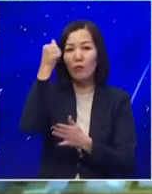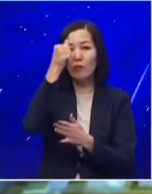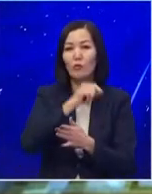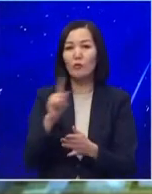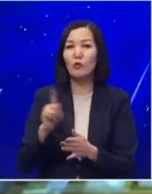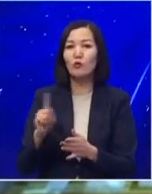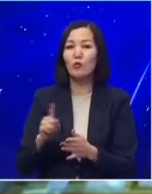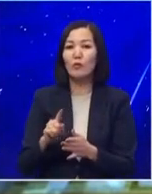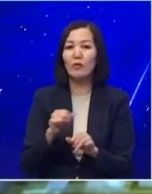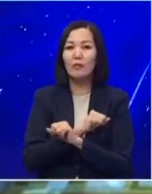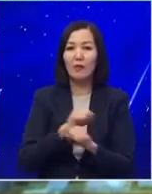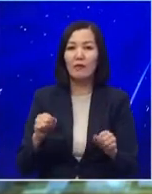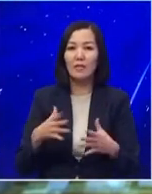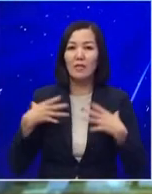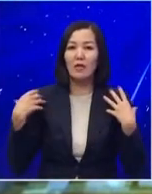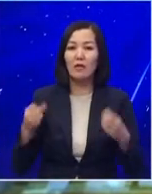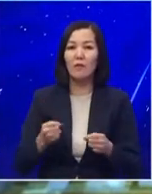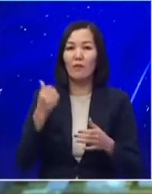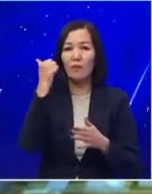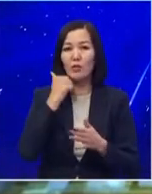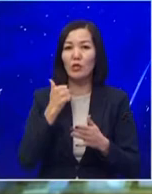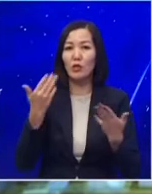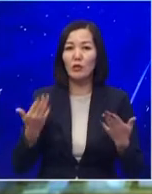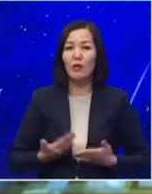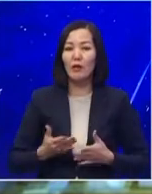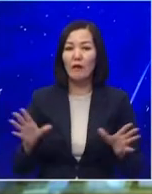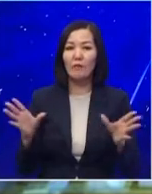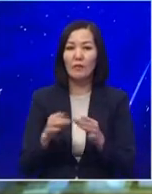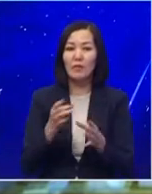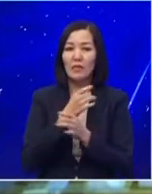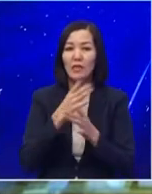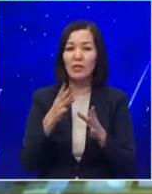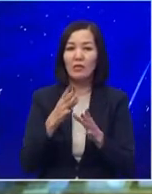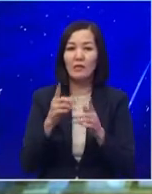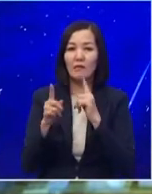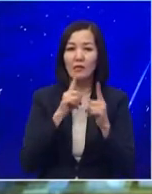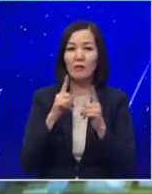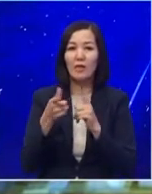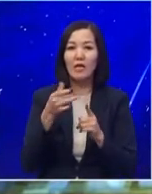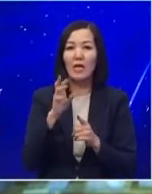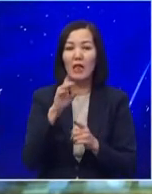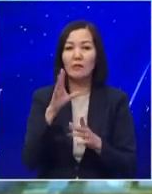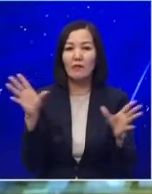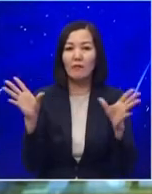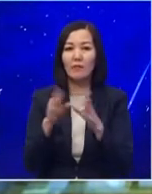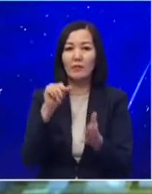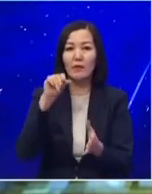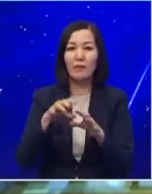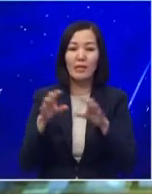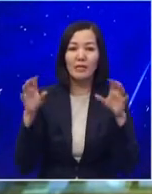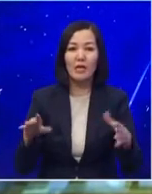подвергать риску здоровье пожилых героев вместо торжественного собрания галымжан абдраимов вместе с председателем